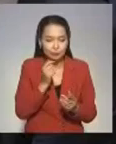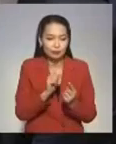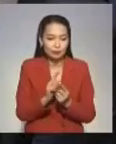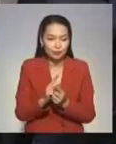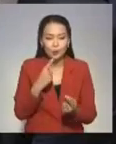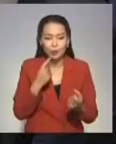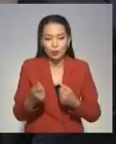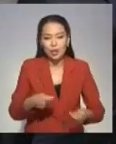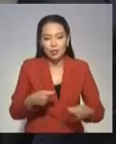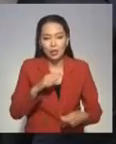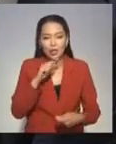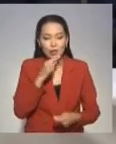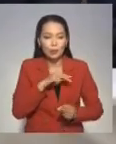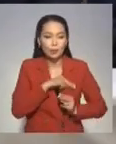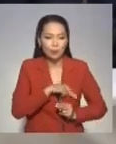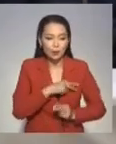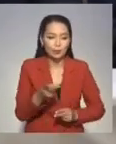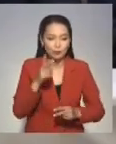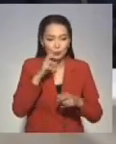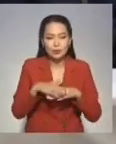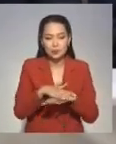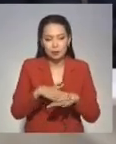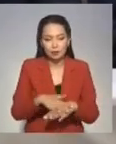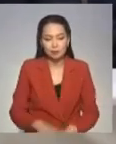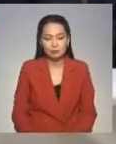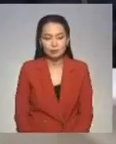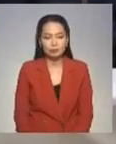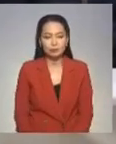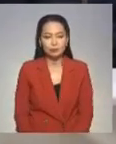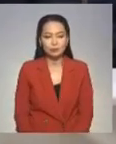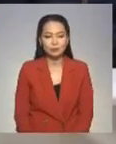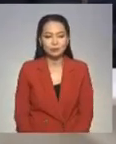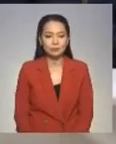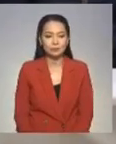укрепит торгово-экономическое партнерство двух стран. Анара Сюмбаева, Астана Таймс. We'll be right back.